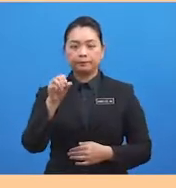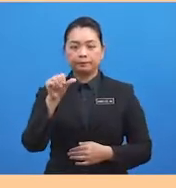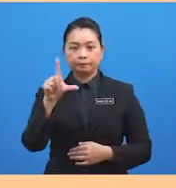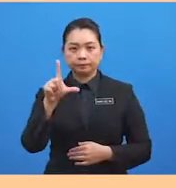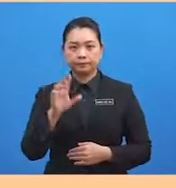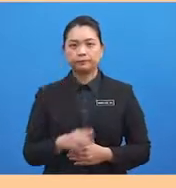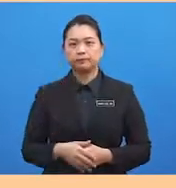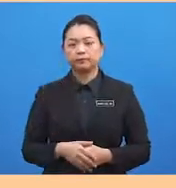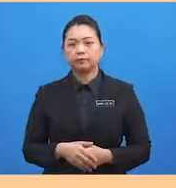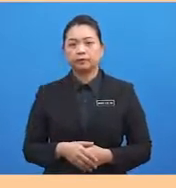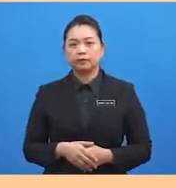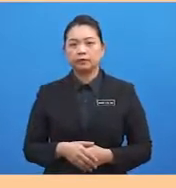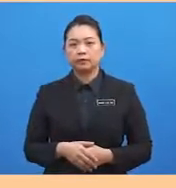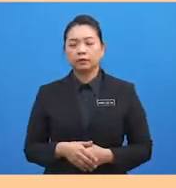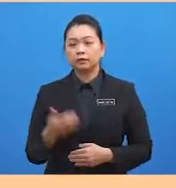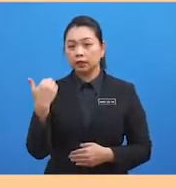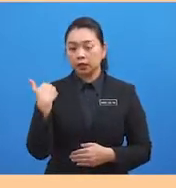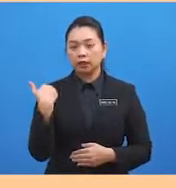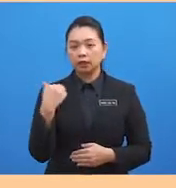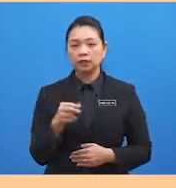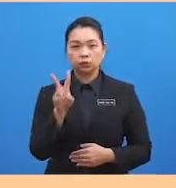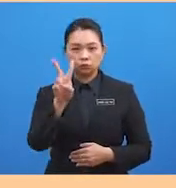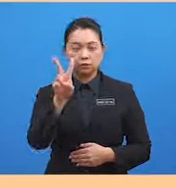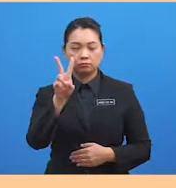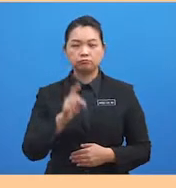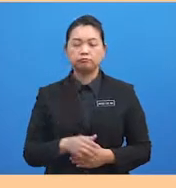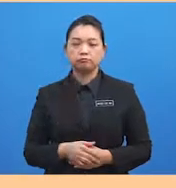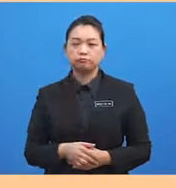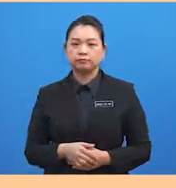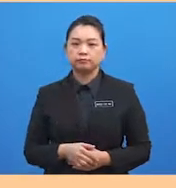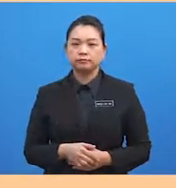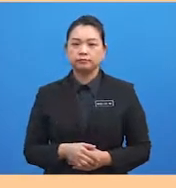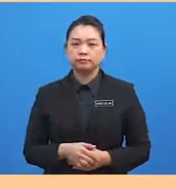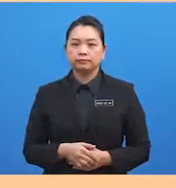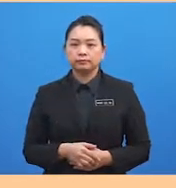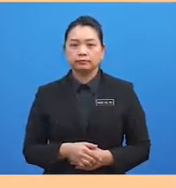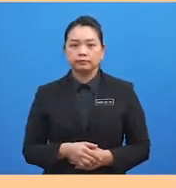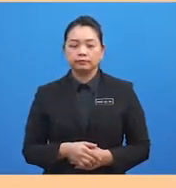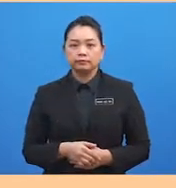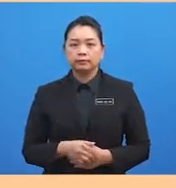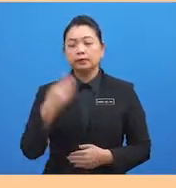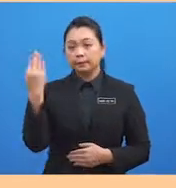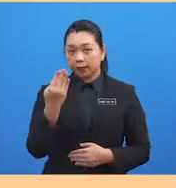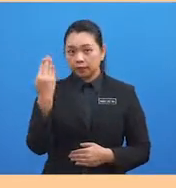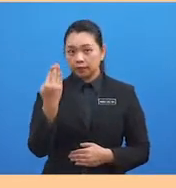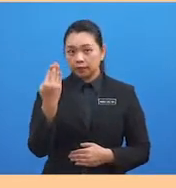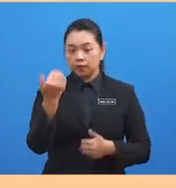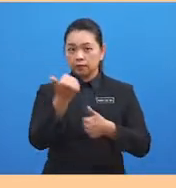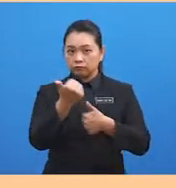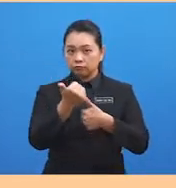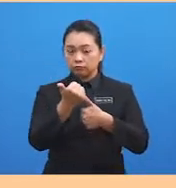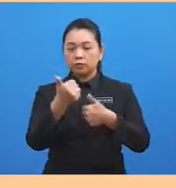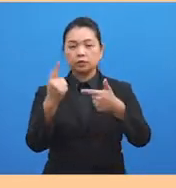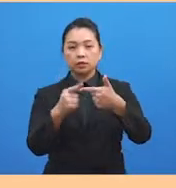Secara umum, share terbahagi kepada dua, iaitu share biasa